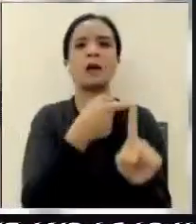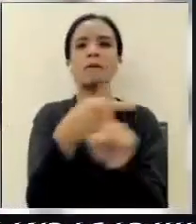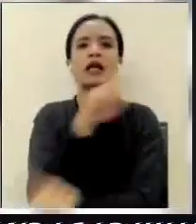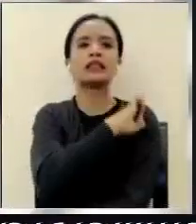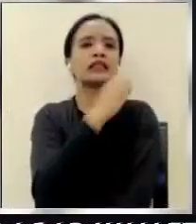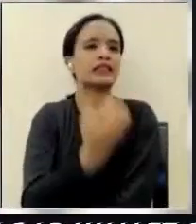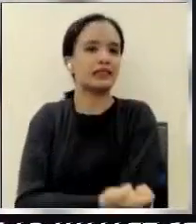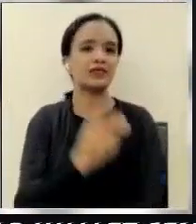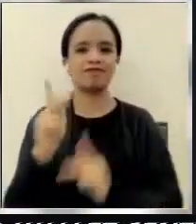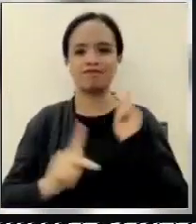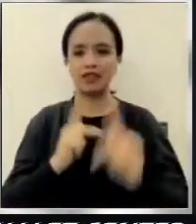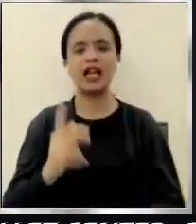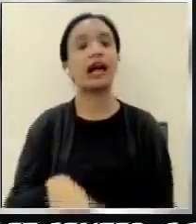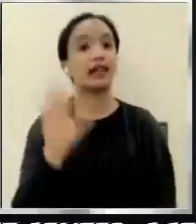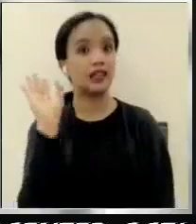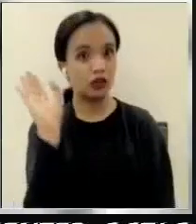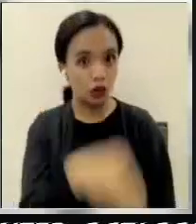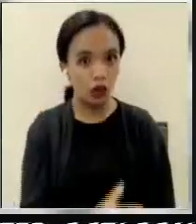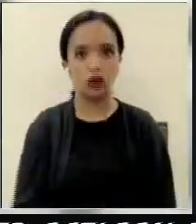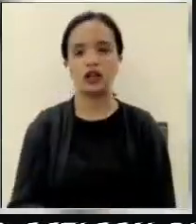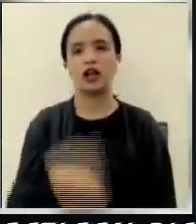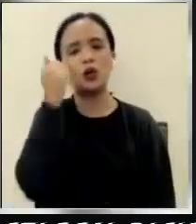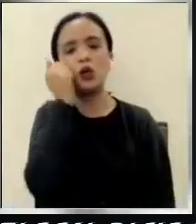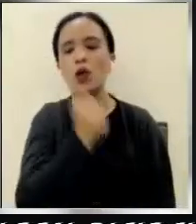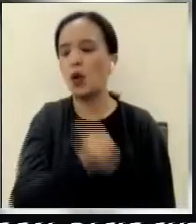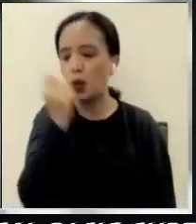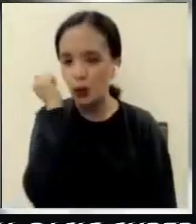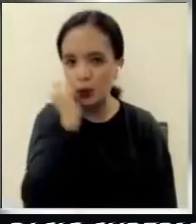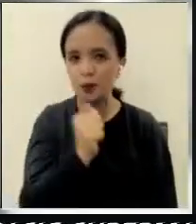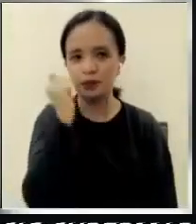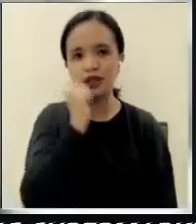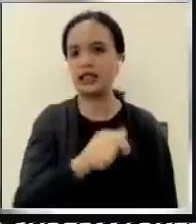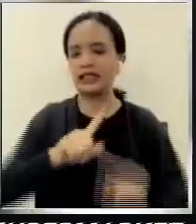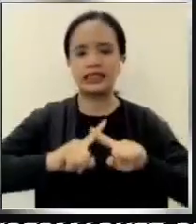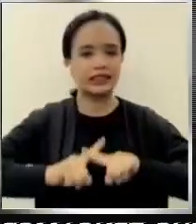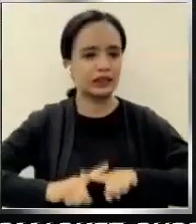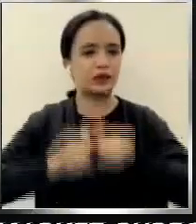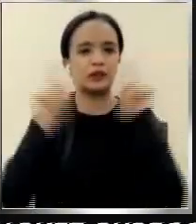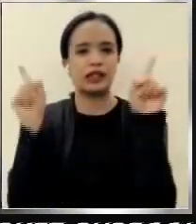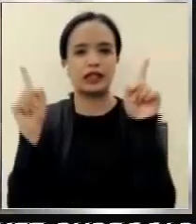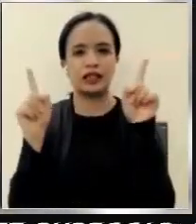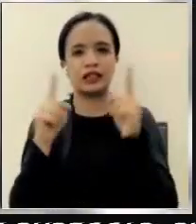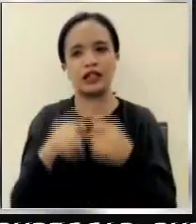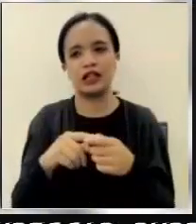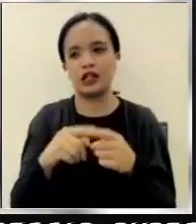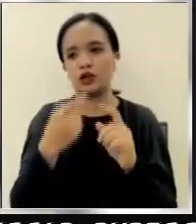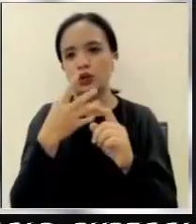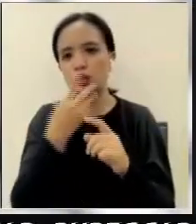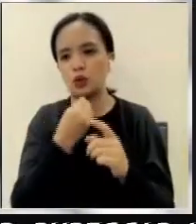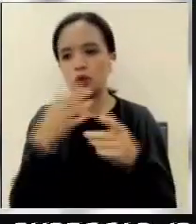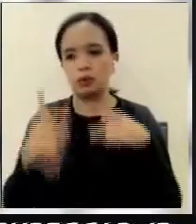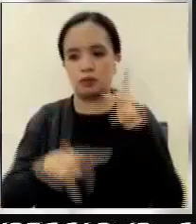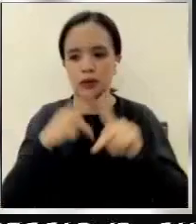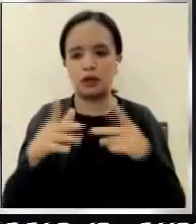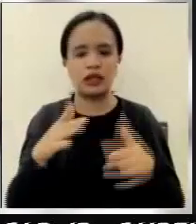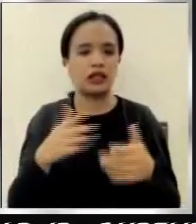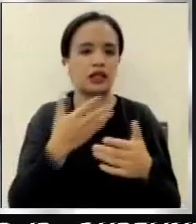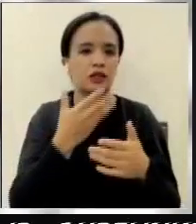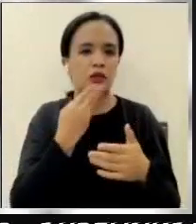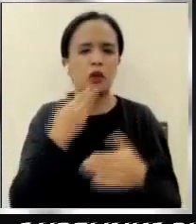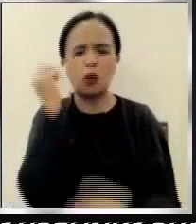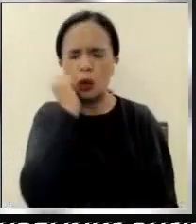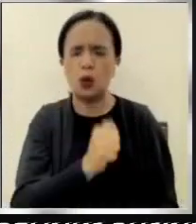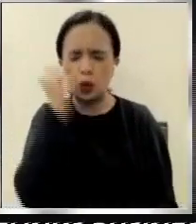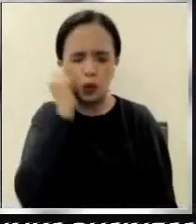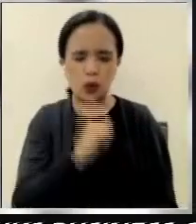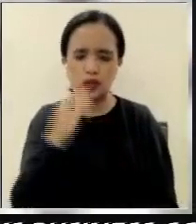nako, as always, iba talaga. Iba talaga ang mga taga-Bacolod. Pag napakainit lagi ng pagtanggap. Maraming maraming salamat